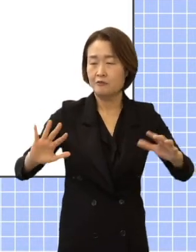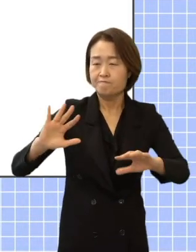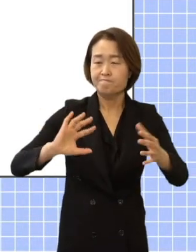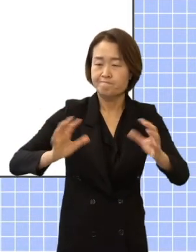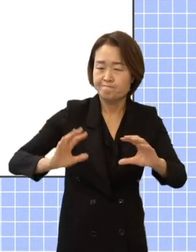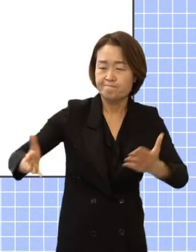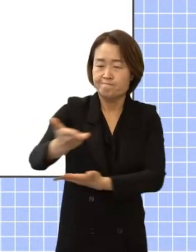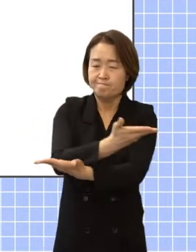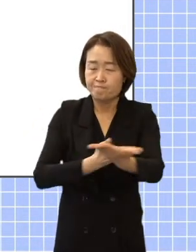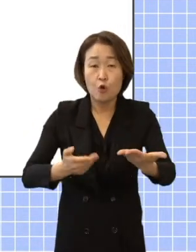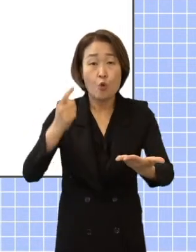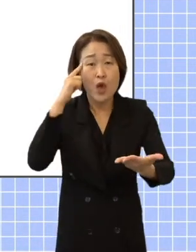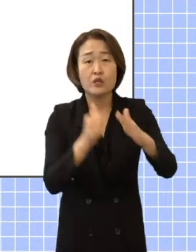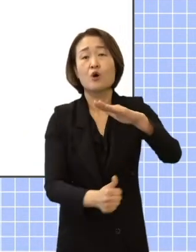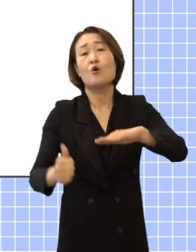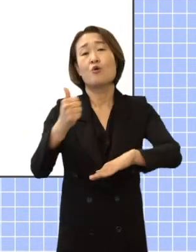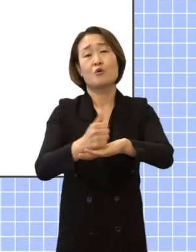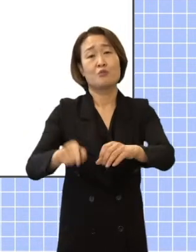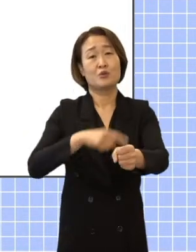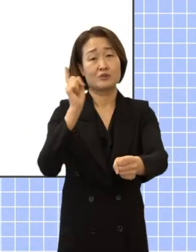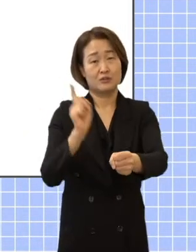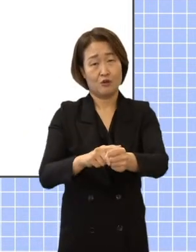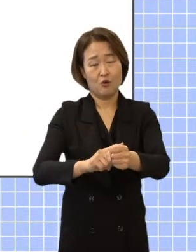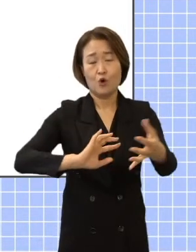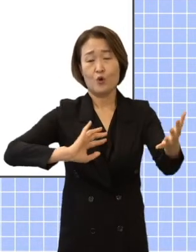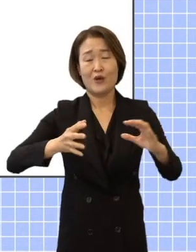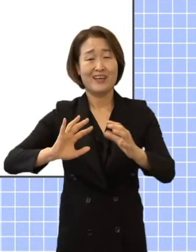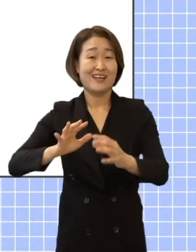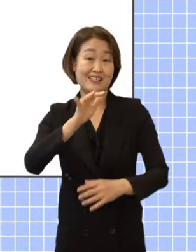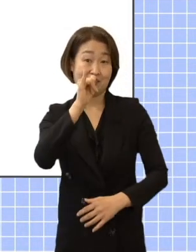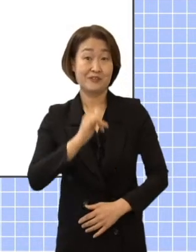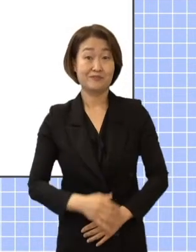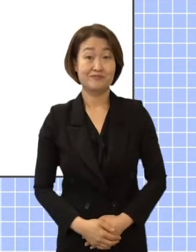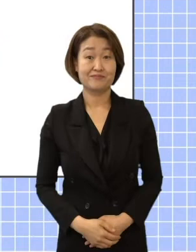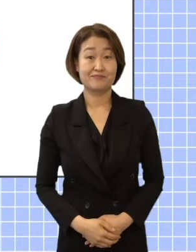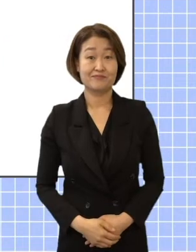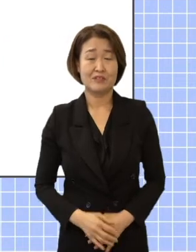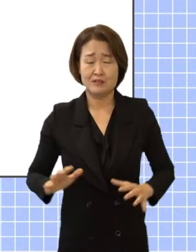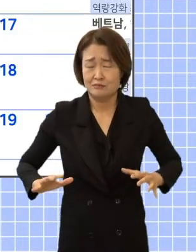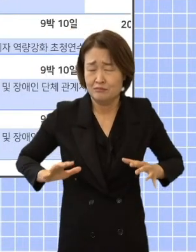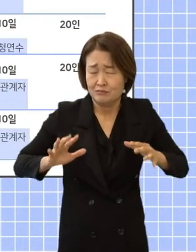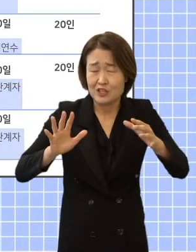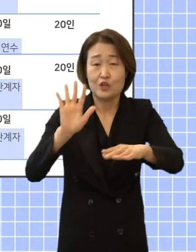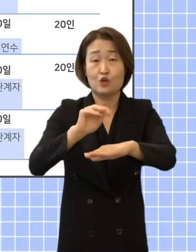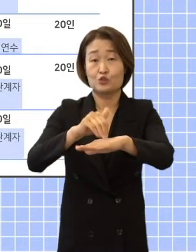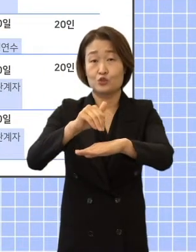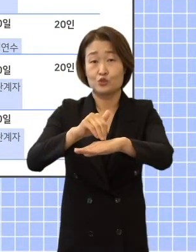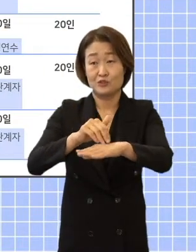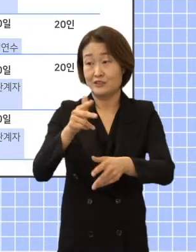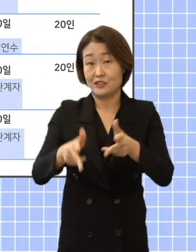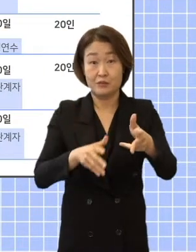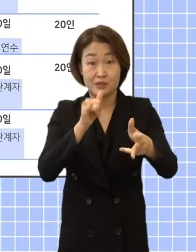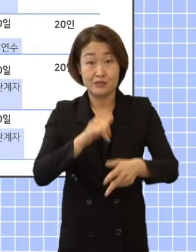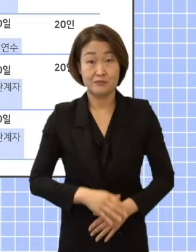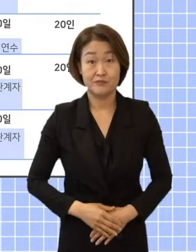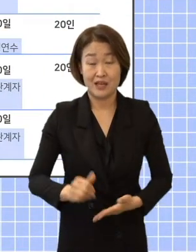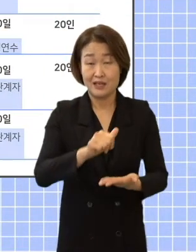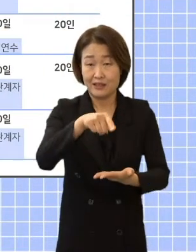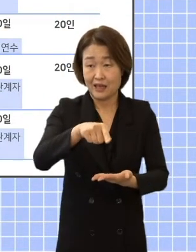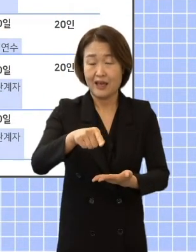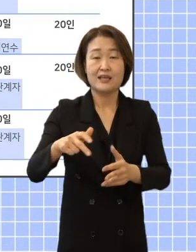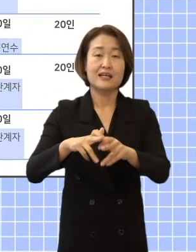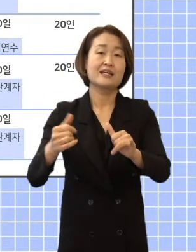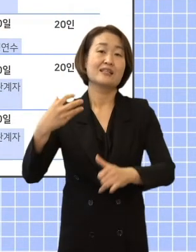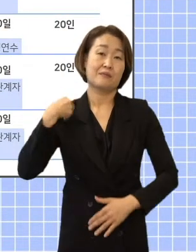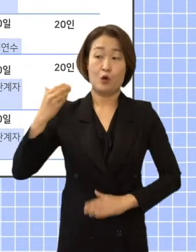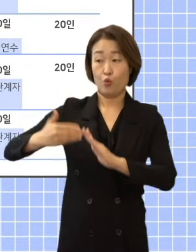협의체로 인천 전략의 성공적 이행을 논하기 위해 정례적 회의를 진행합니다. 글로벌 연수 사업은 아태